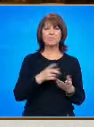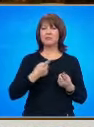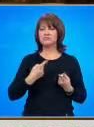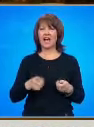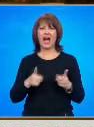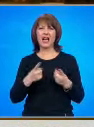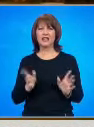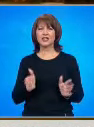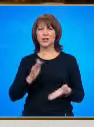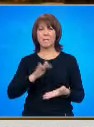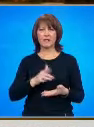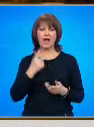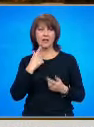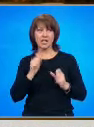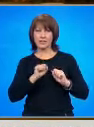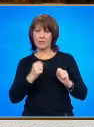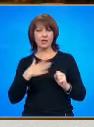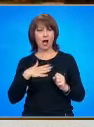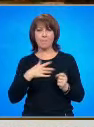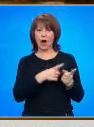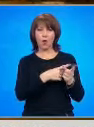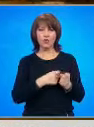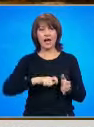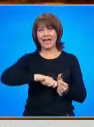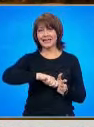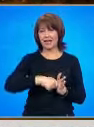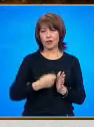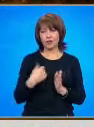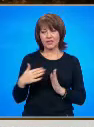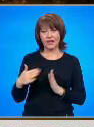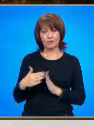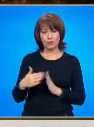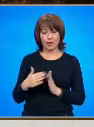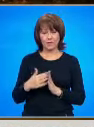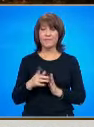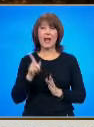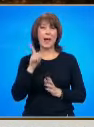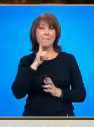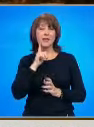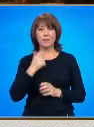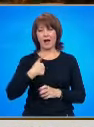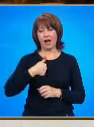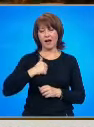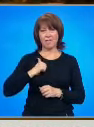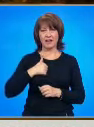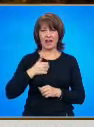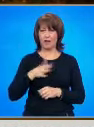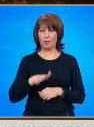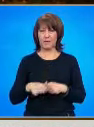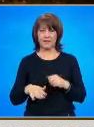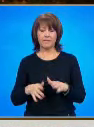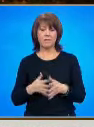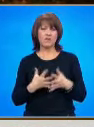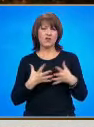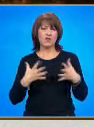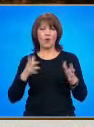предмети. Заплашва ги, че има оръжие и се заключва в дома си. Мъжът е криминално проявен. Срещу него има